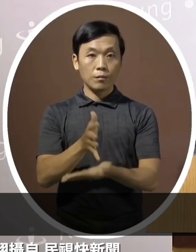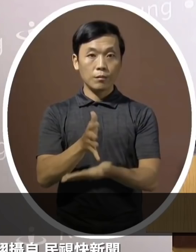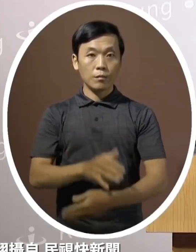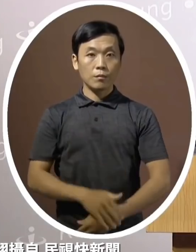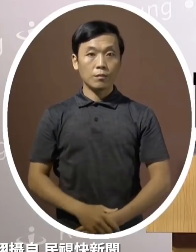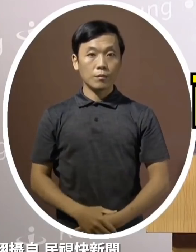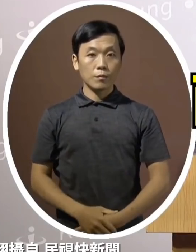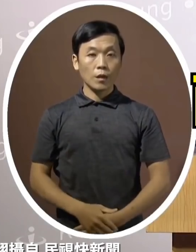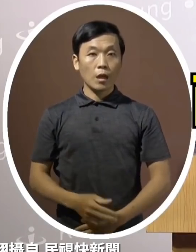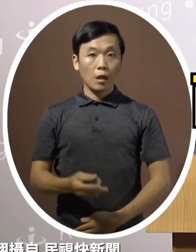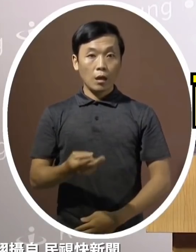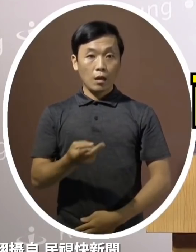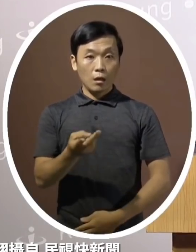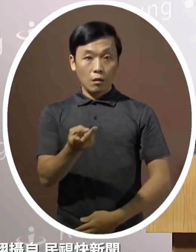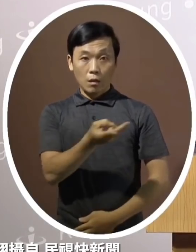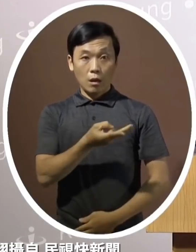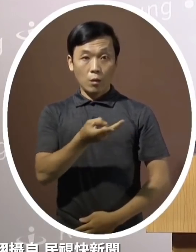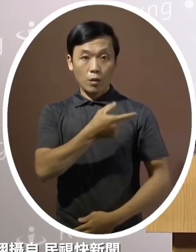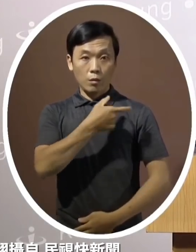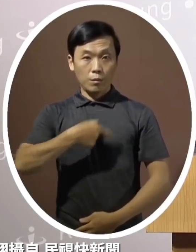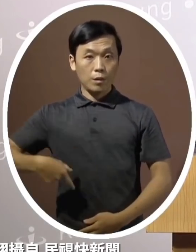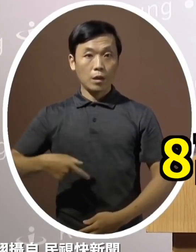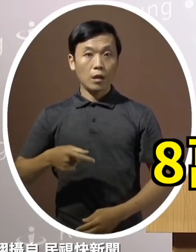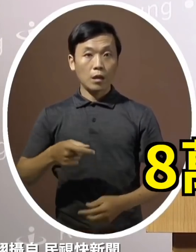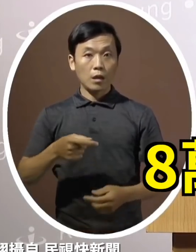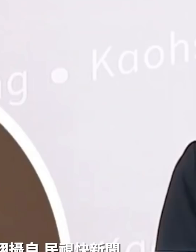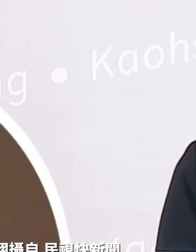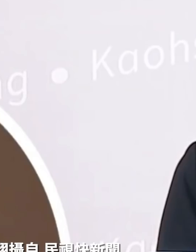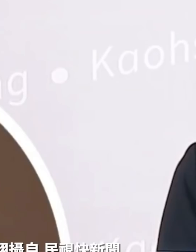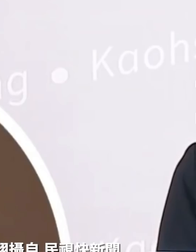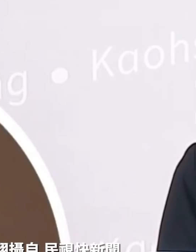就卡词了。 两位候选人，